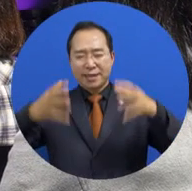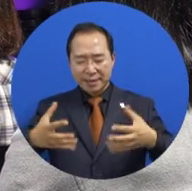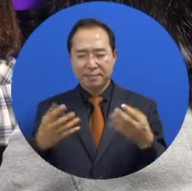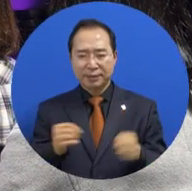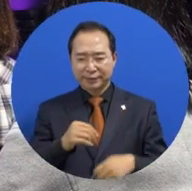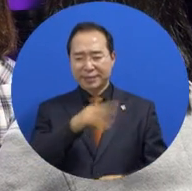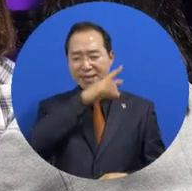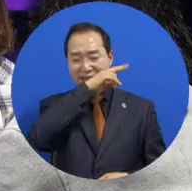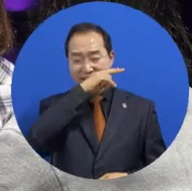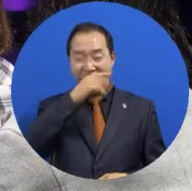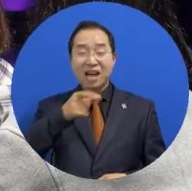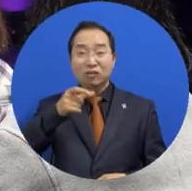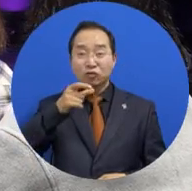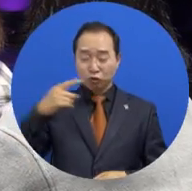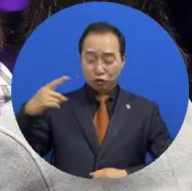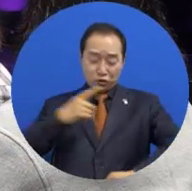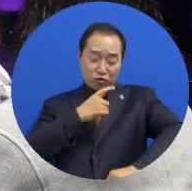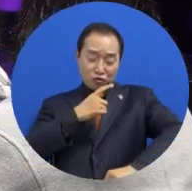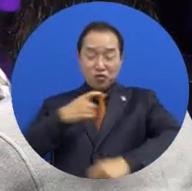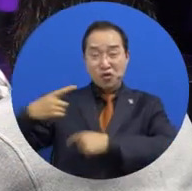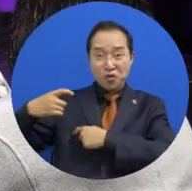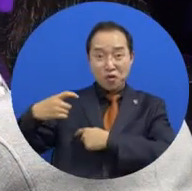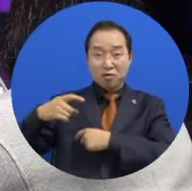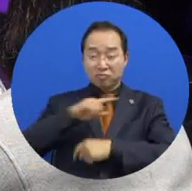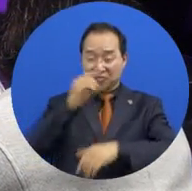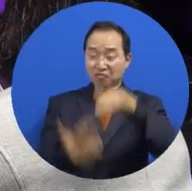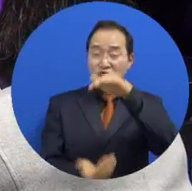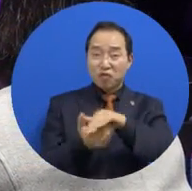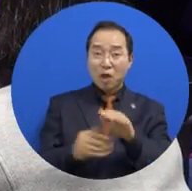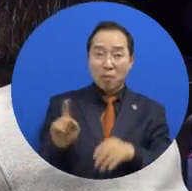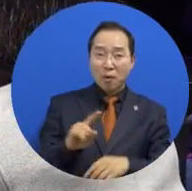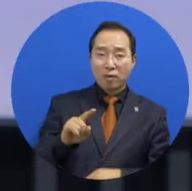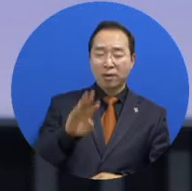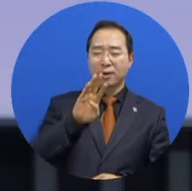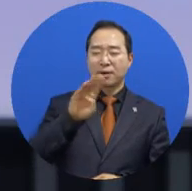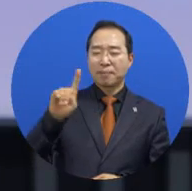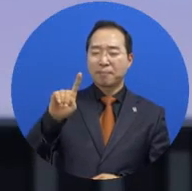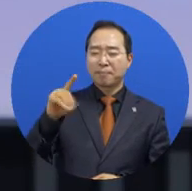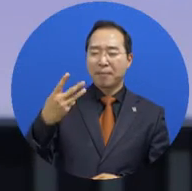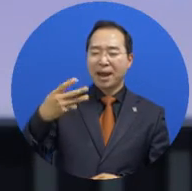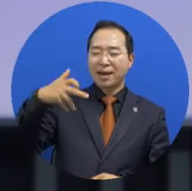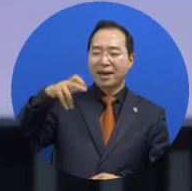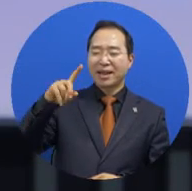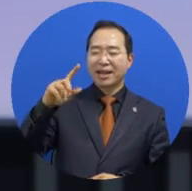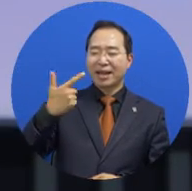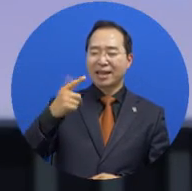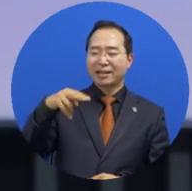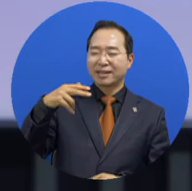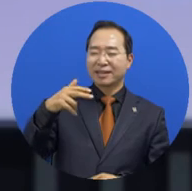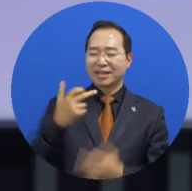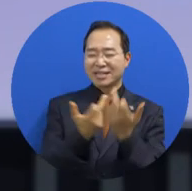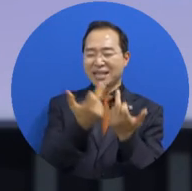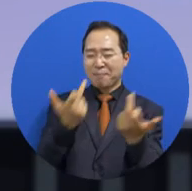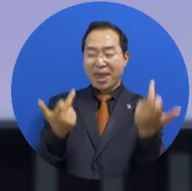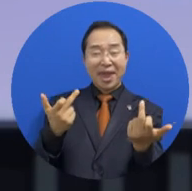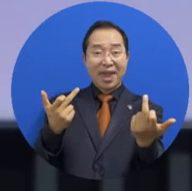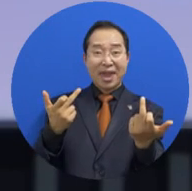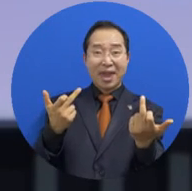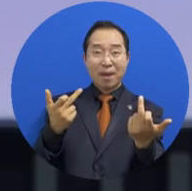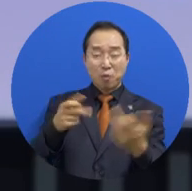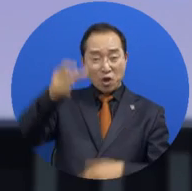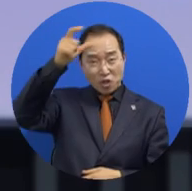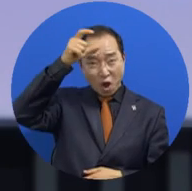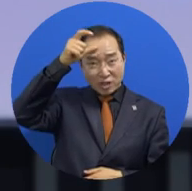세상의 많은 향수 중에 가장 향기롭다고 꼽히는 향수는 발칸 산맥의 장미에서 추출된다고